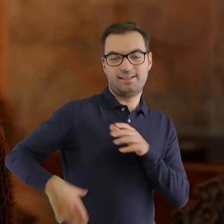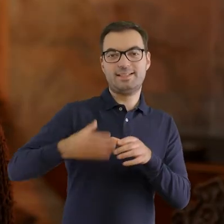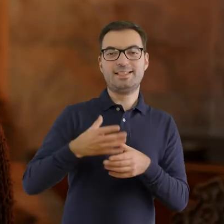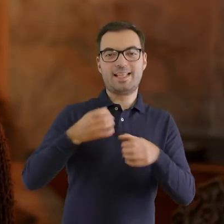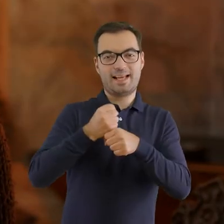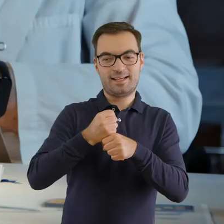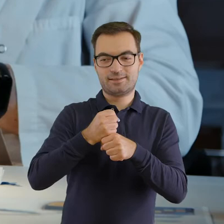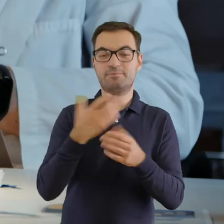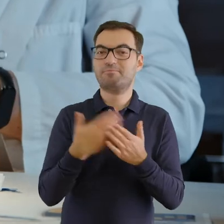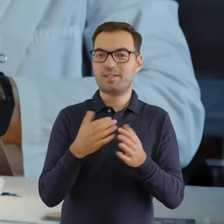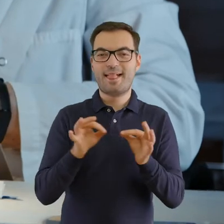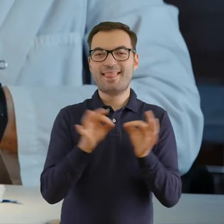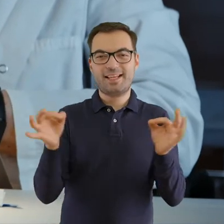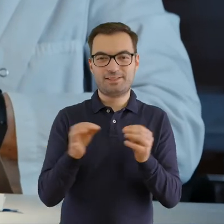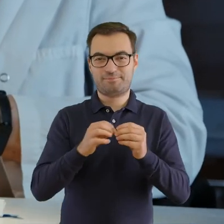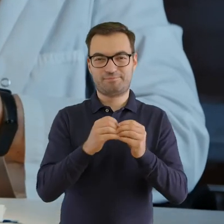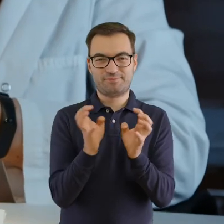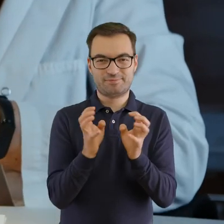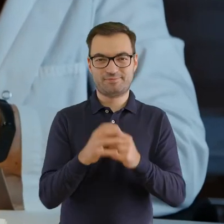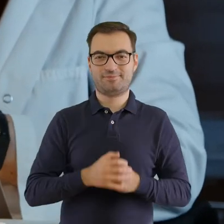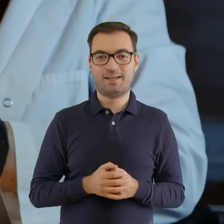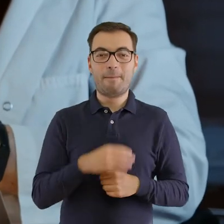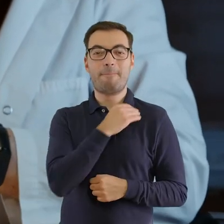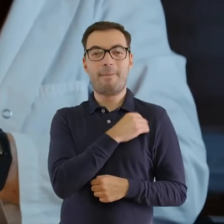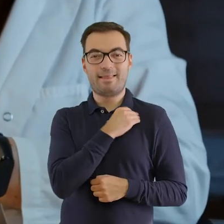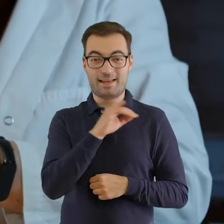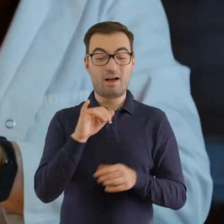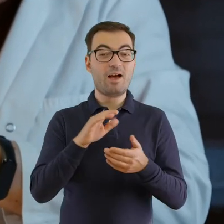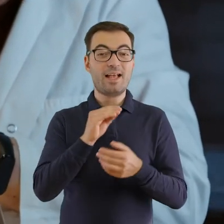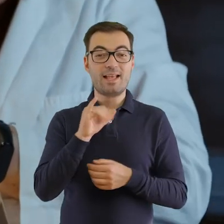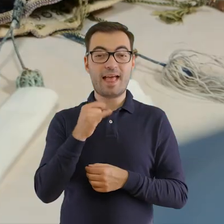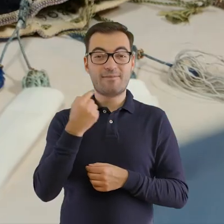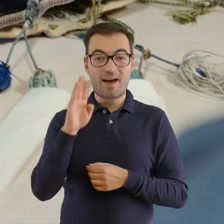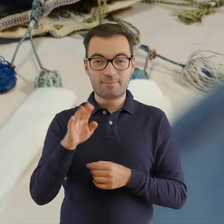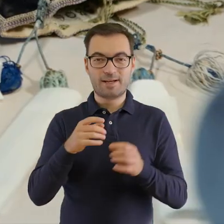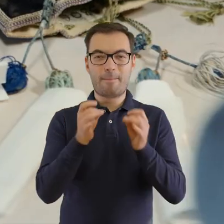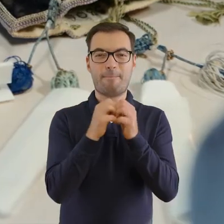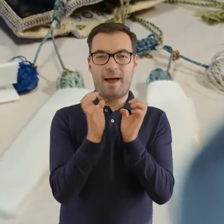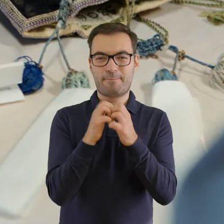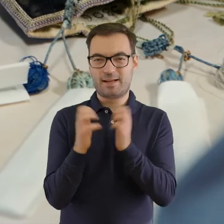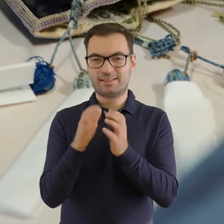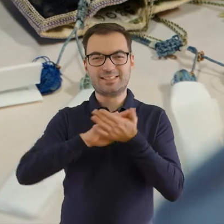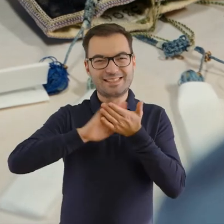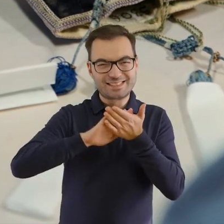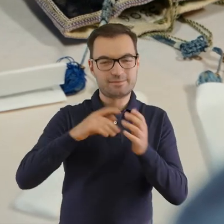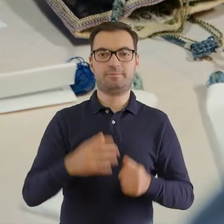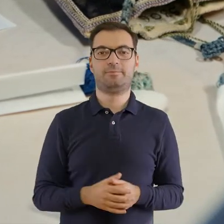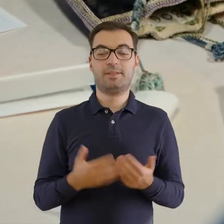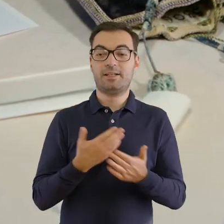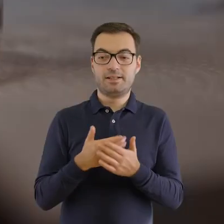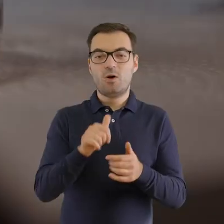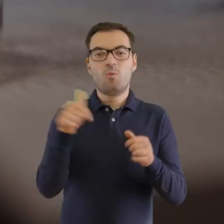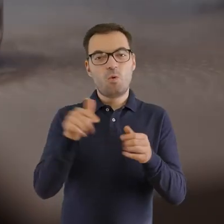sakiewki. Nici haftu były odspojone, tkaniny jedwabne popękane i poprzecierane.